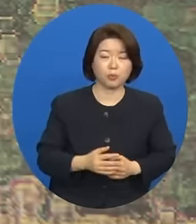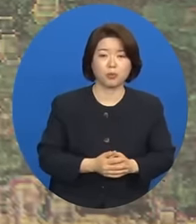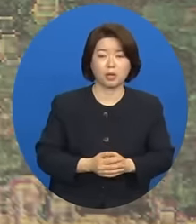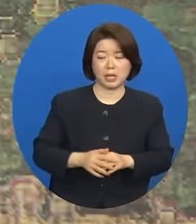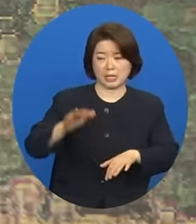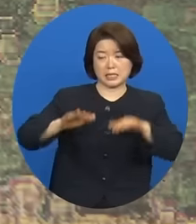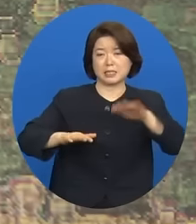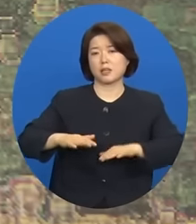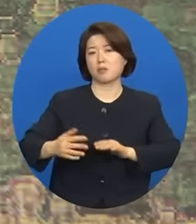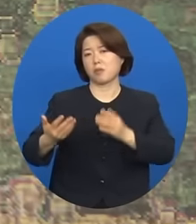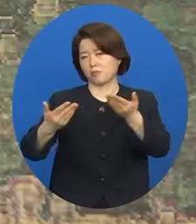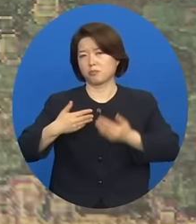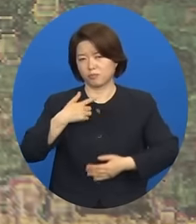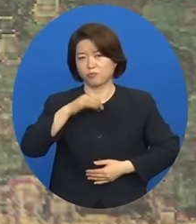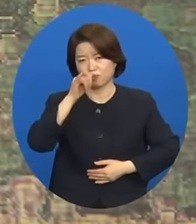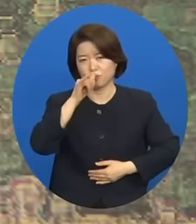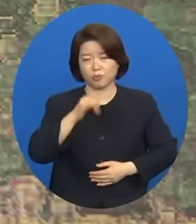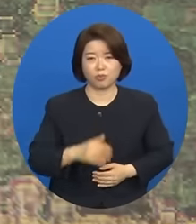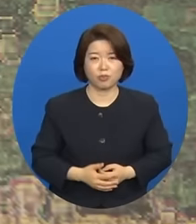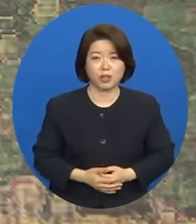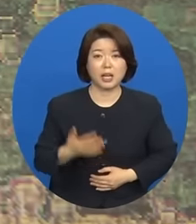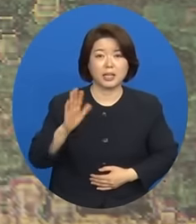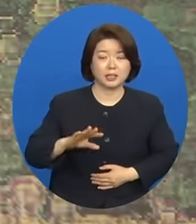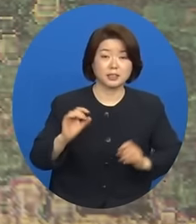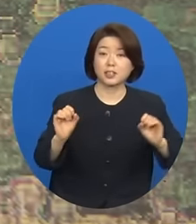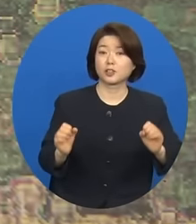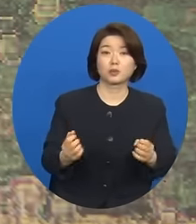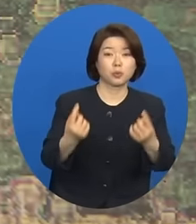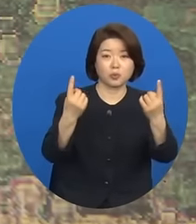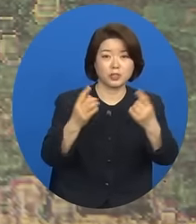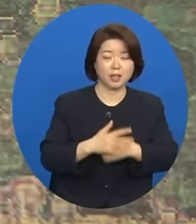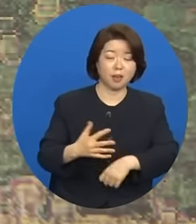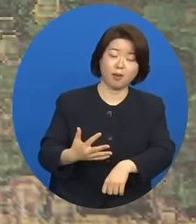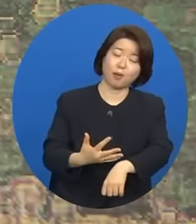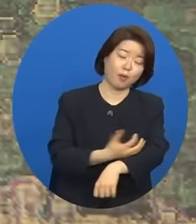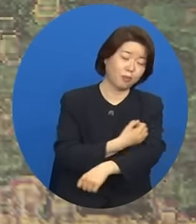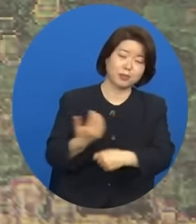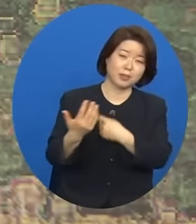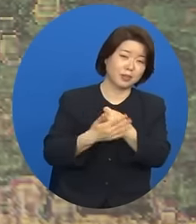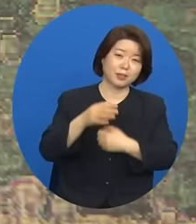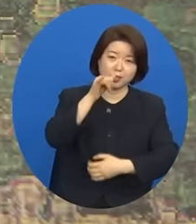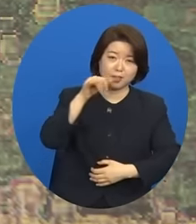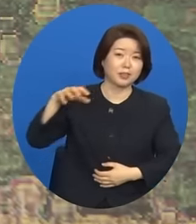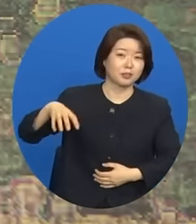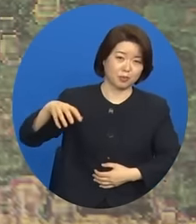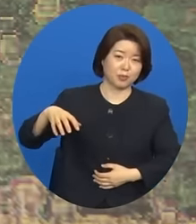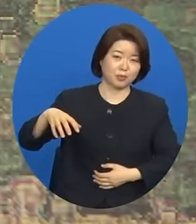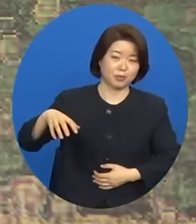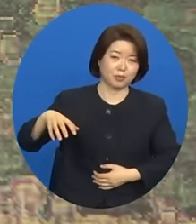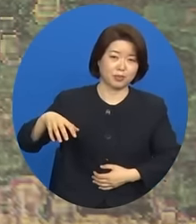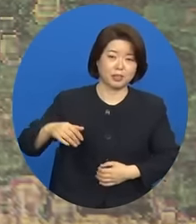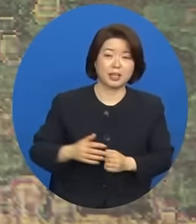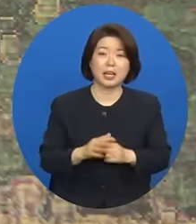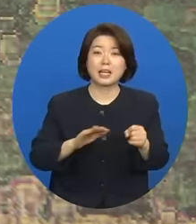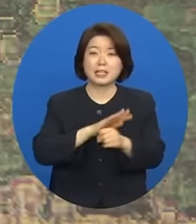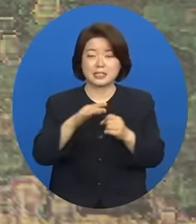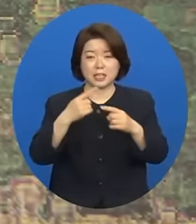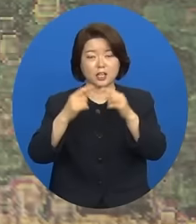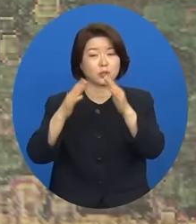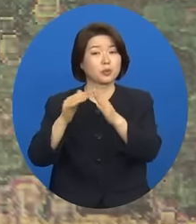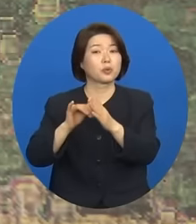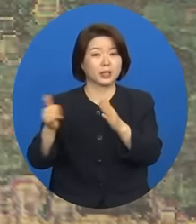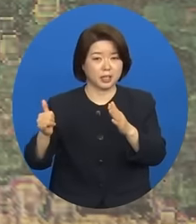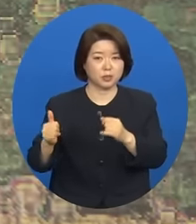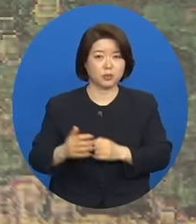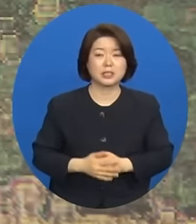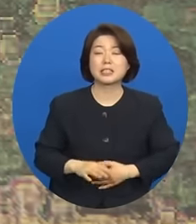차별도 당하고요. 근데 동시에 어마어마한 은혜가 있는 곳이었습니다. 사랑하는 우리 교회 가족들,